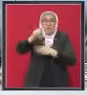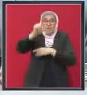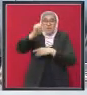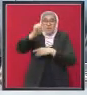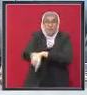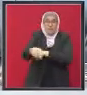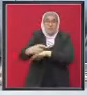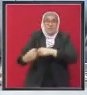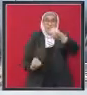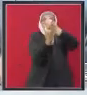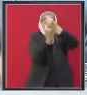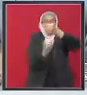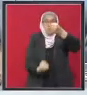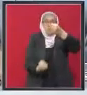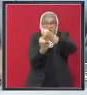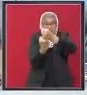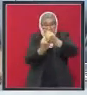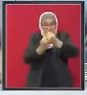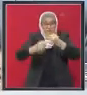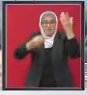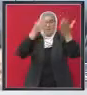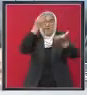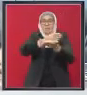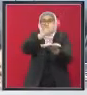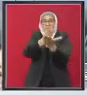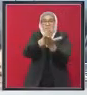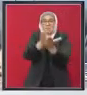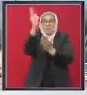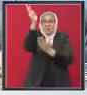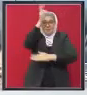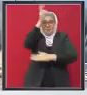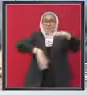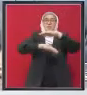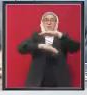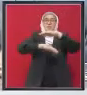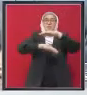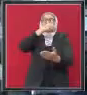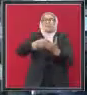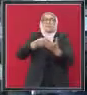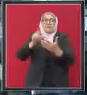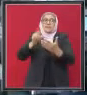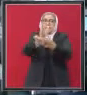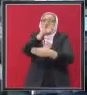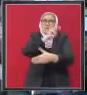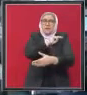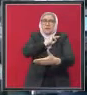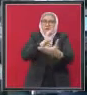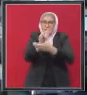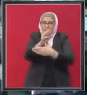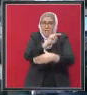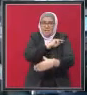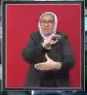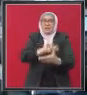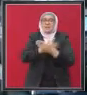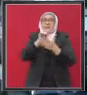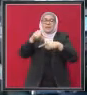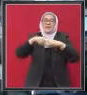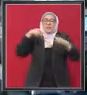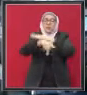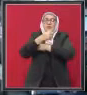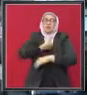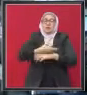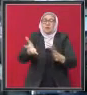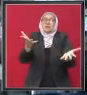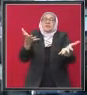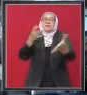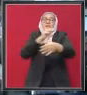sokong belanjawan kerajaan di bawah Kementerian Kewangan ini. Terima kasih. Menteri. Yang Berhormat Menteri. Menteri. Tanjung Malim. Saya nak mengundur diri. Yang Berhormat Menteri.